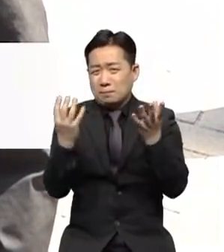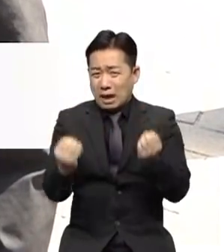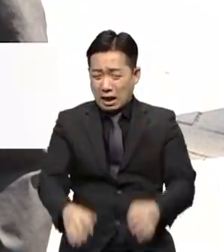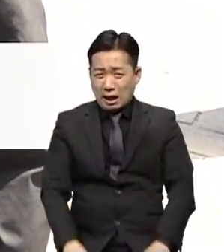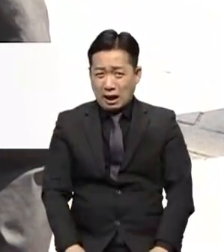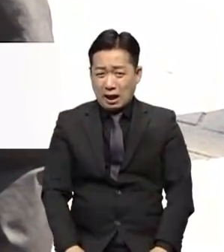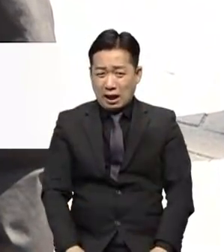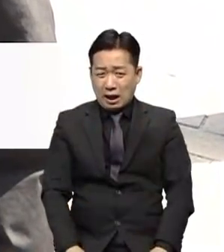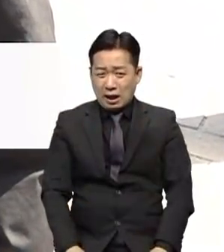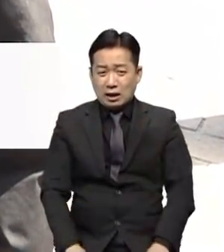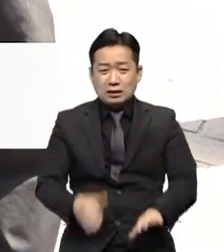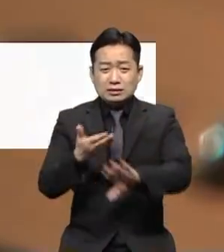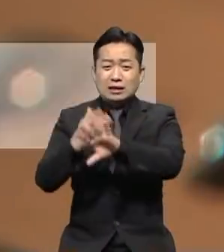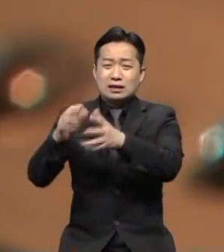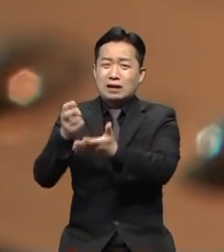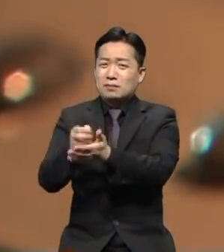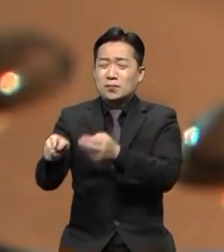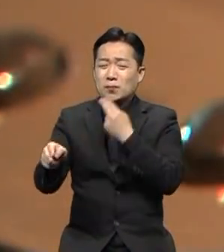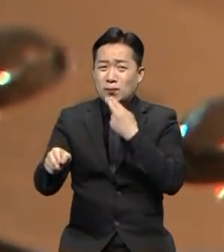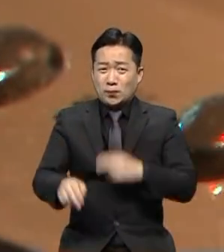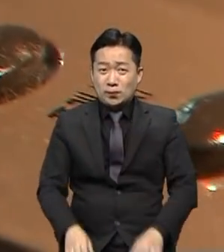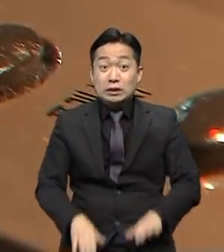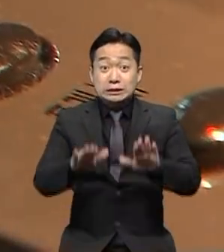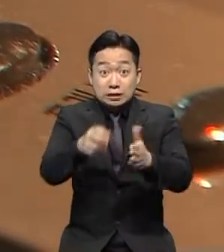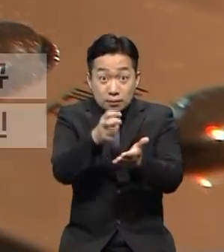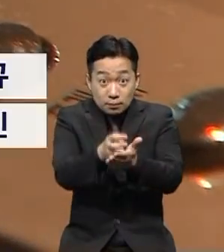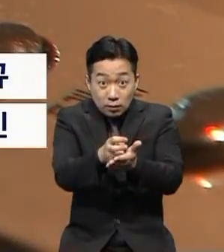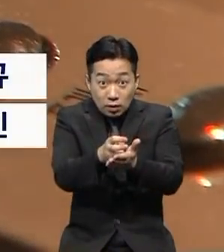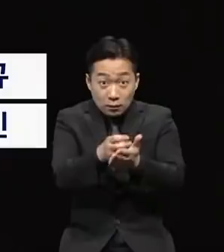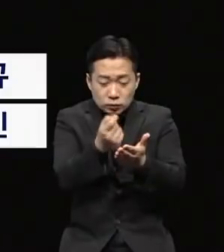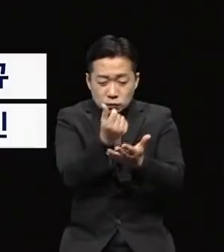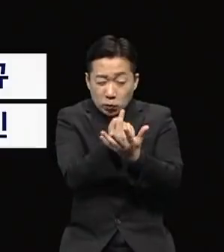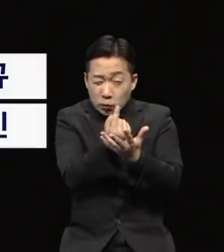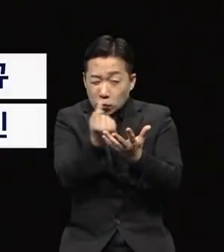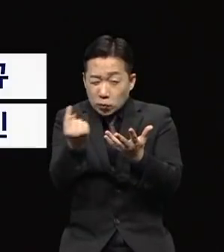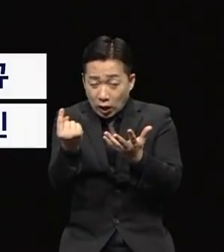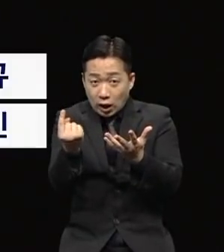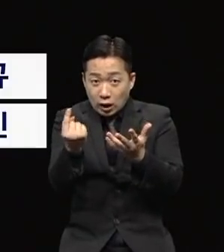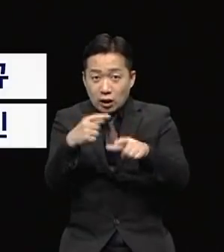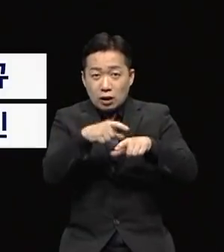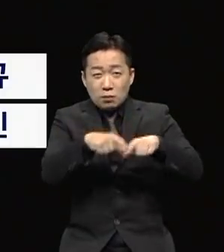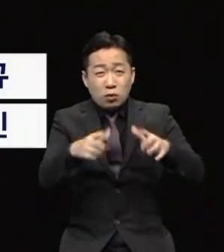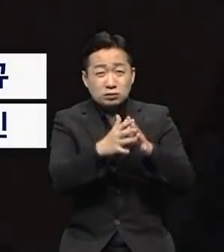있습니다. 다른 말이 없어요. 현행법의 사각지대에서 서민 피해가